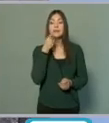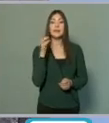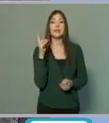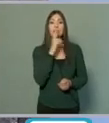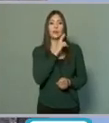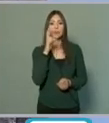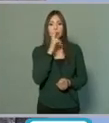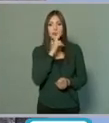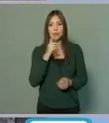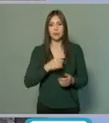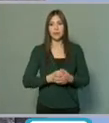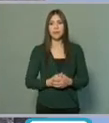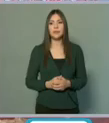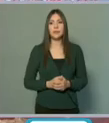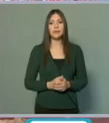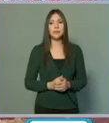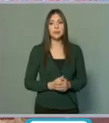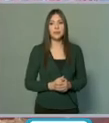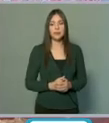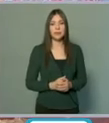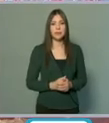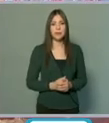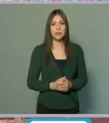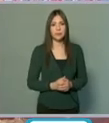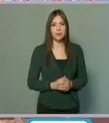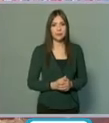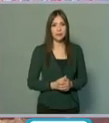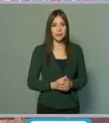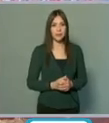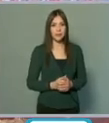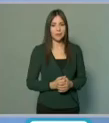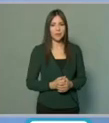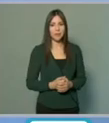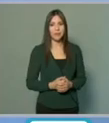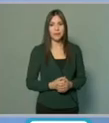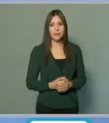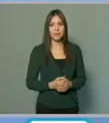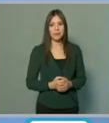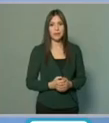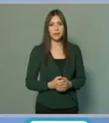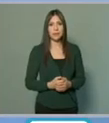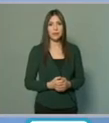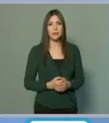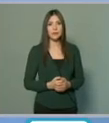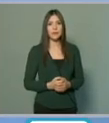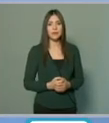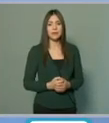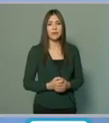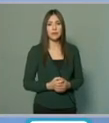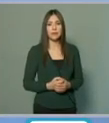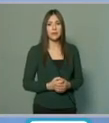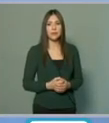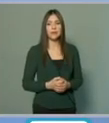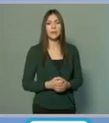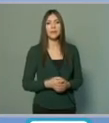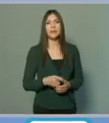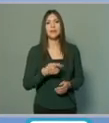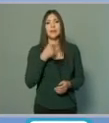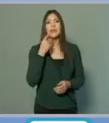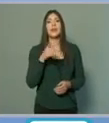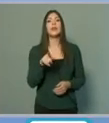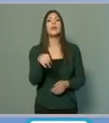зовут Екатерина. Как тебя зовут? Mi sabut, Меня зовут. Menia sabut,